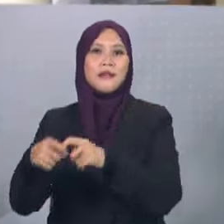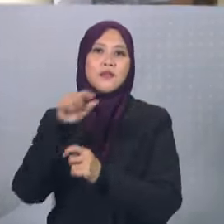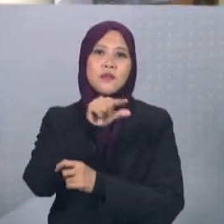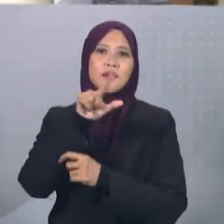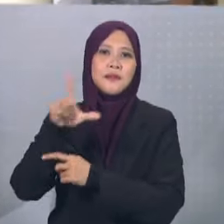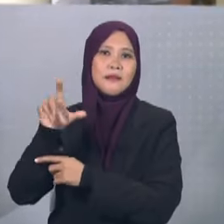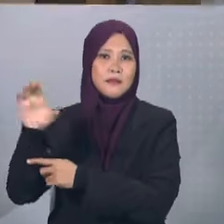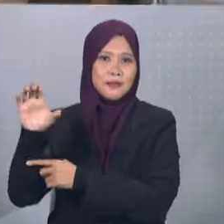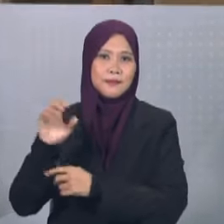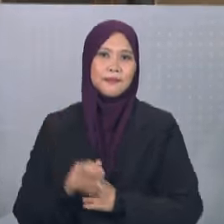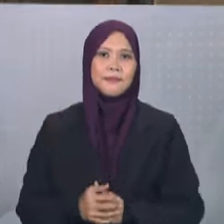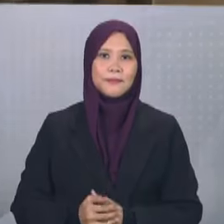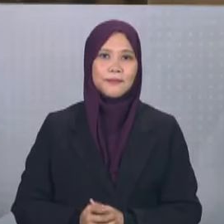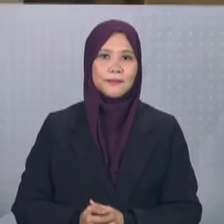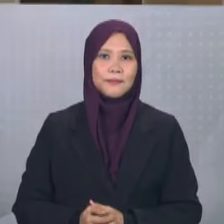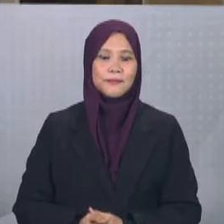GLC.